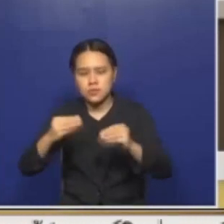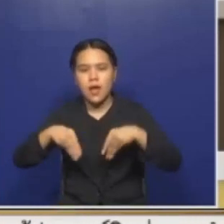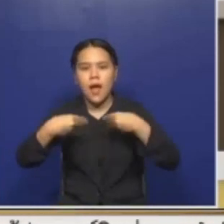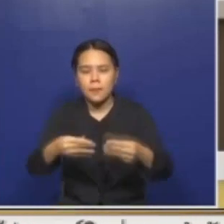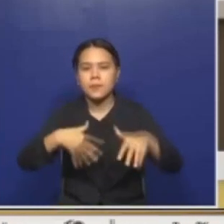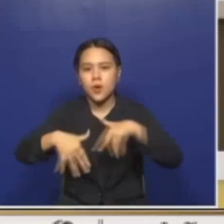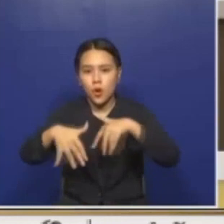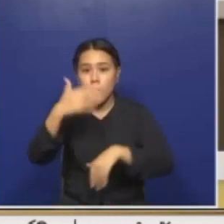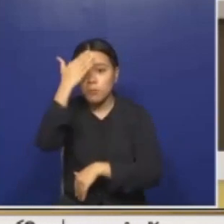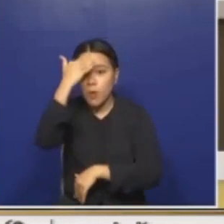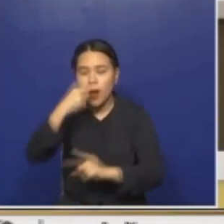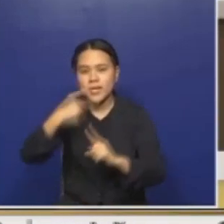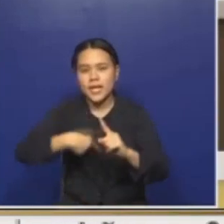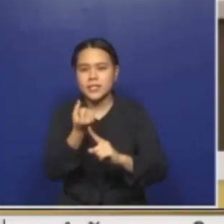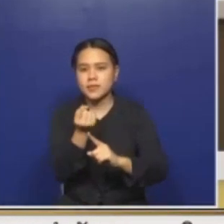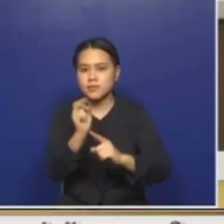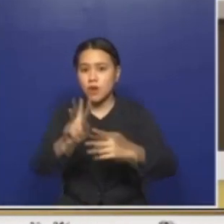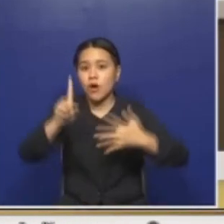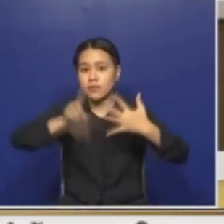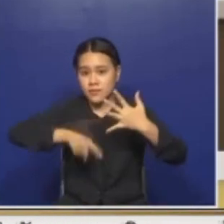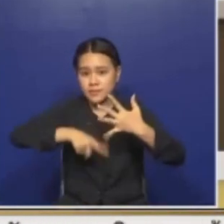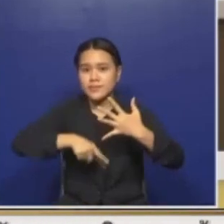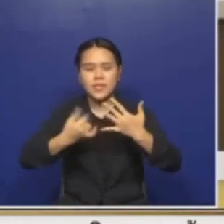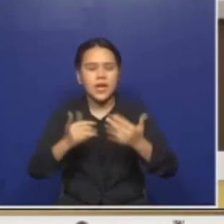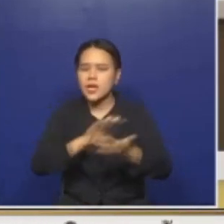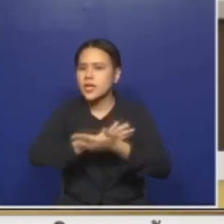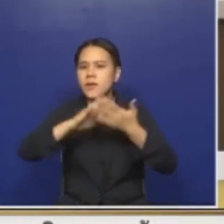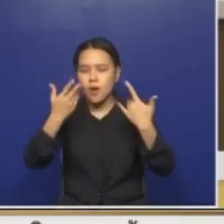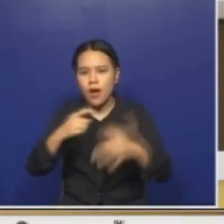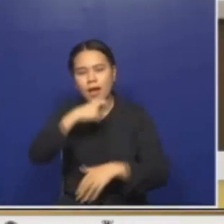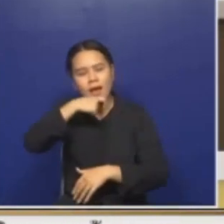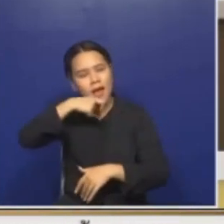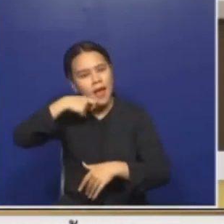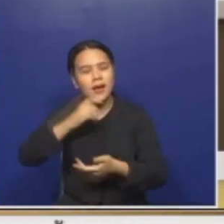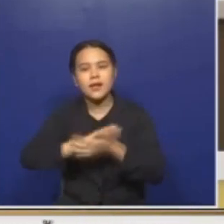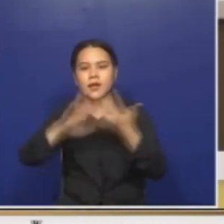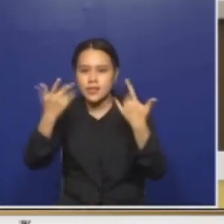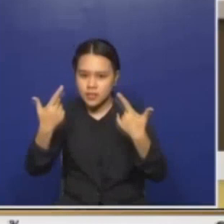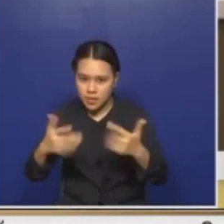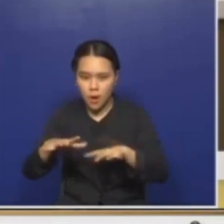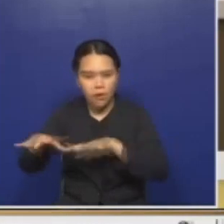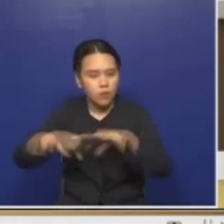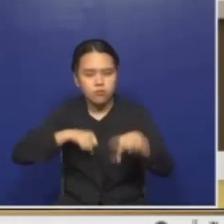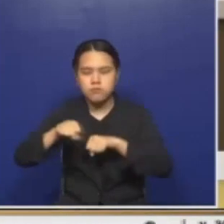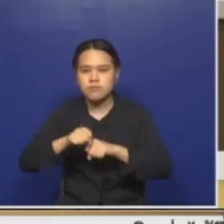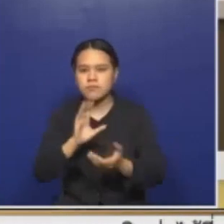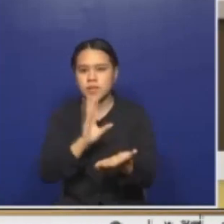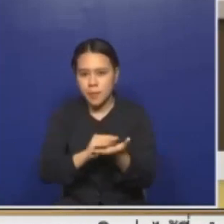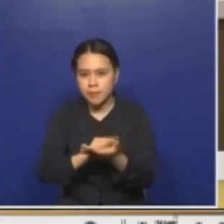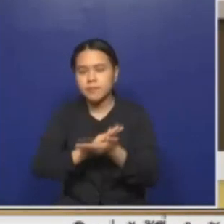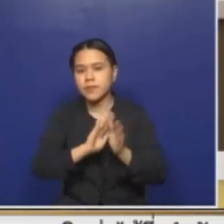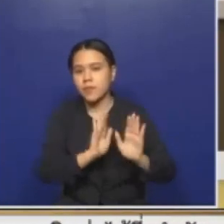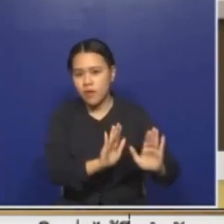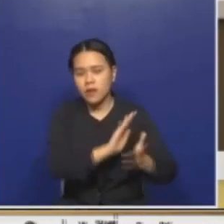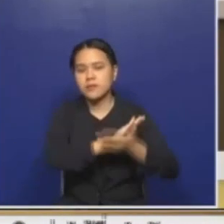สิ้นเดือนธันวานี้นะครับข้าวต่างๆก็จะเสร็จหมดแล้วก็จะแห้งเก็บขึ้นยุ้งฉางนะครับเรื่องที่สองก็คือเ